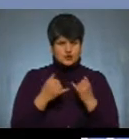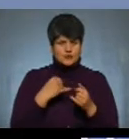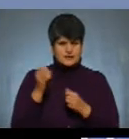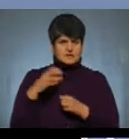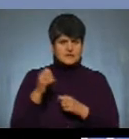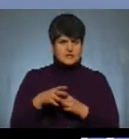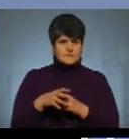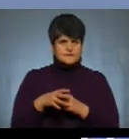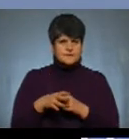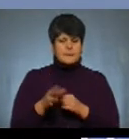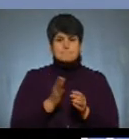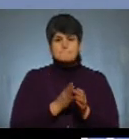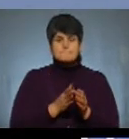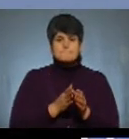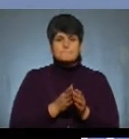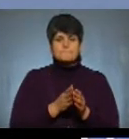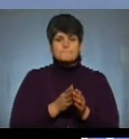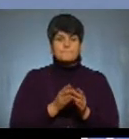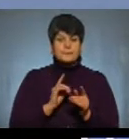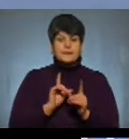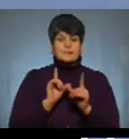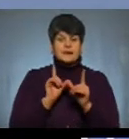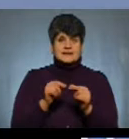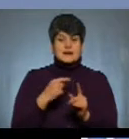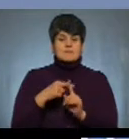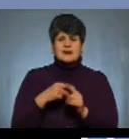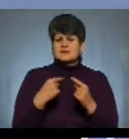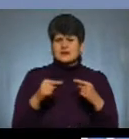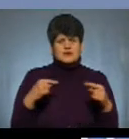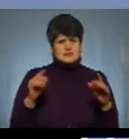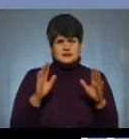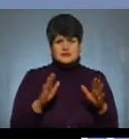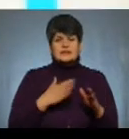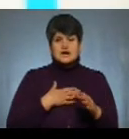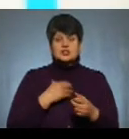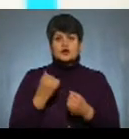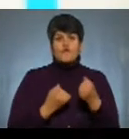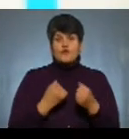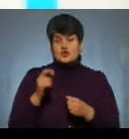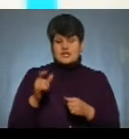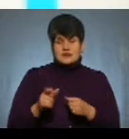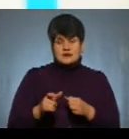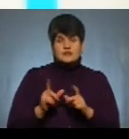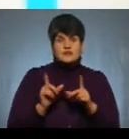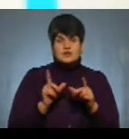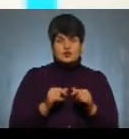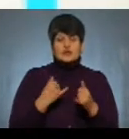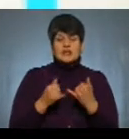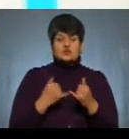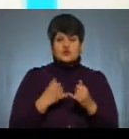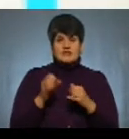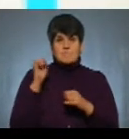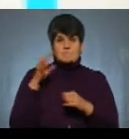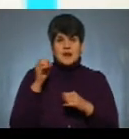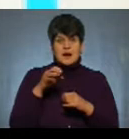так? Проїзд перехрестя взагалі будь-яке, тому що наші водії, вони приїжджають навіть на